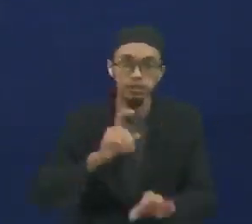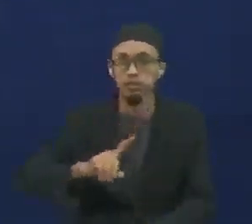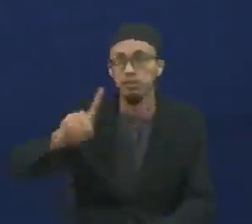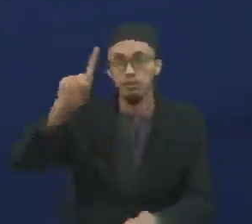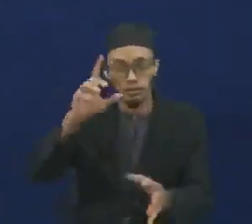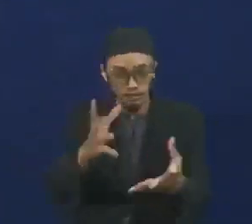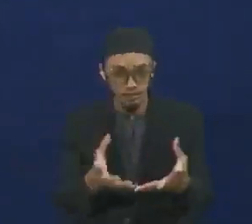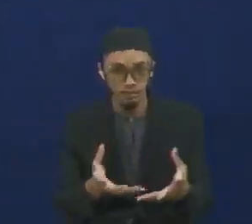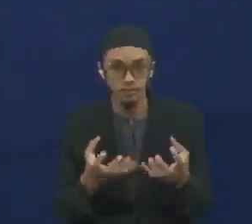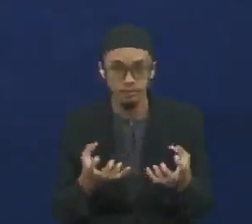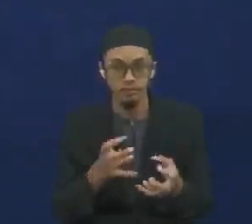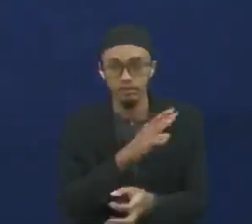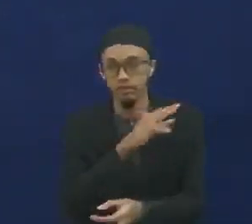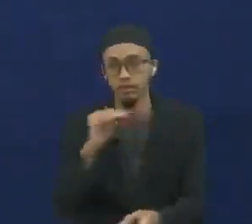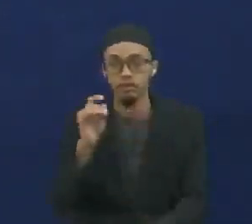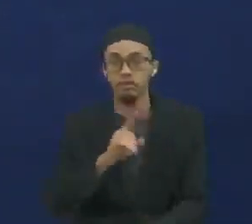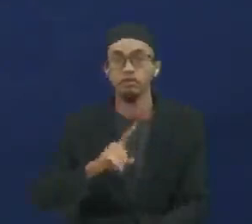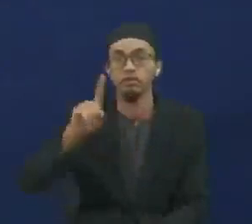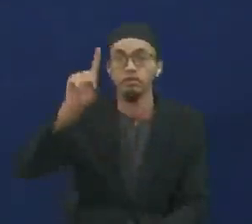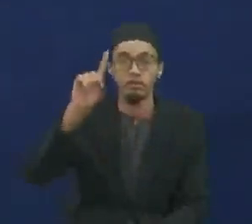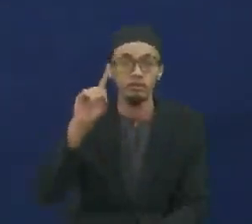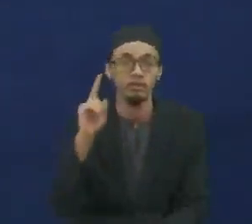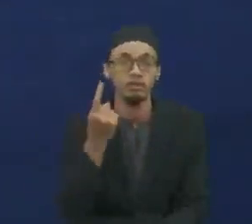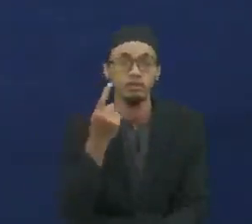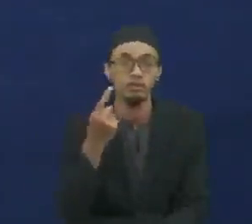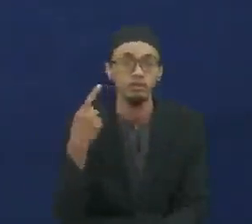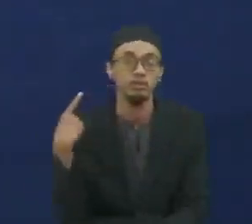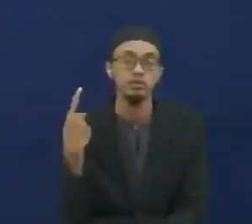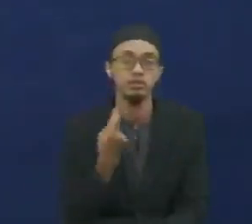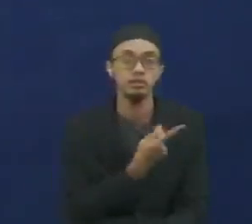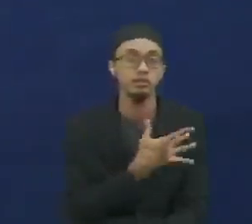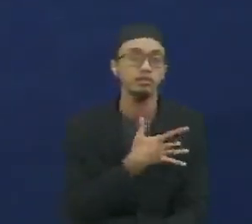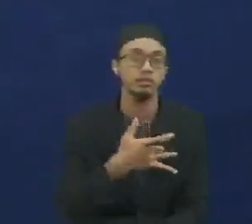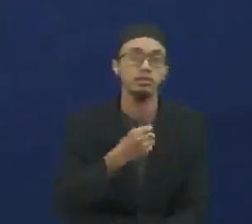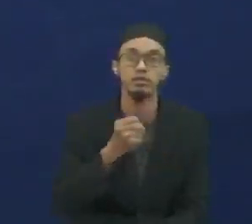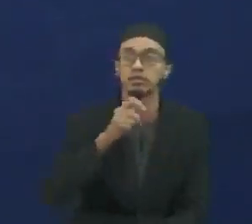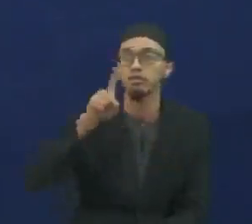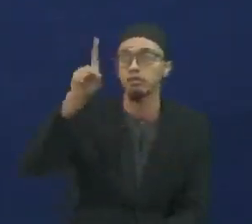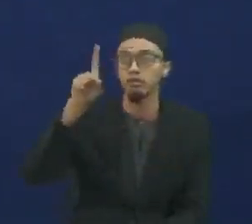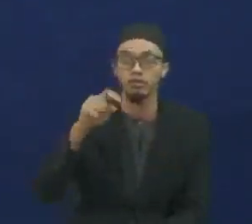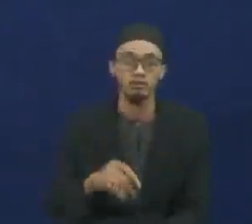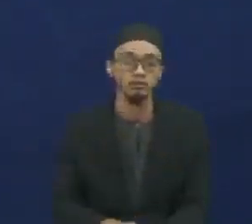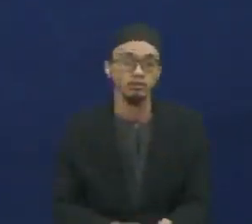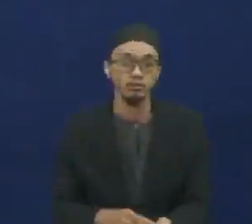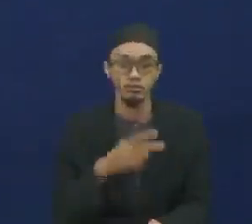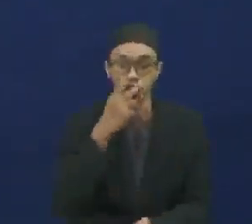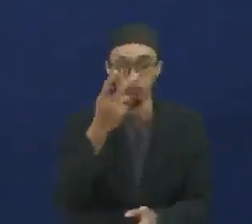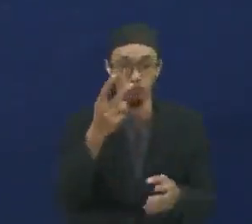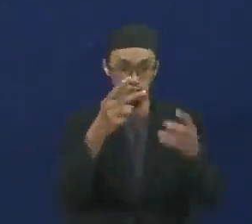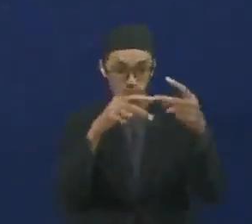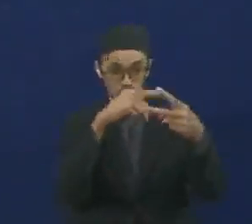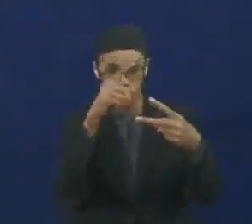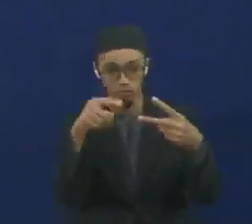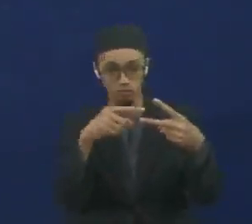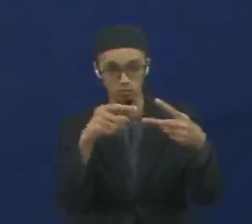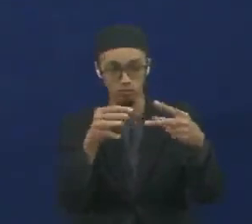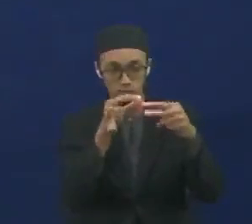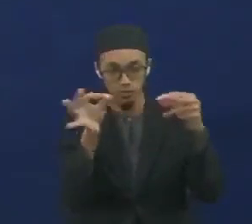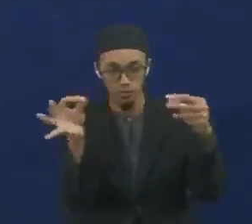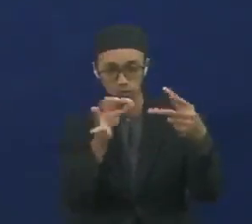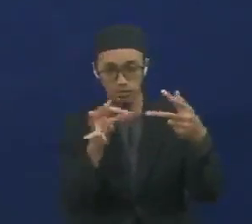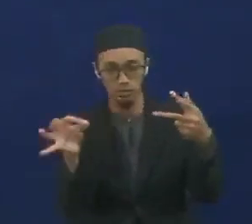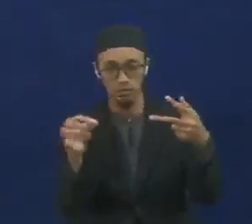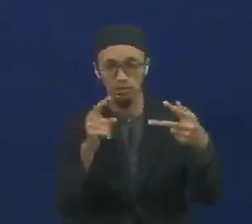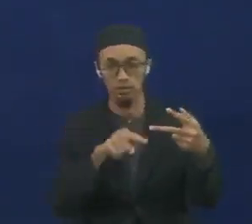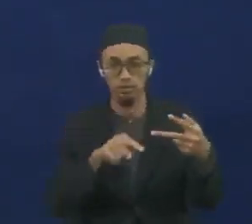kepada Allah lah mereka ini bertawakal. Tengok dalam dua ayat ni, Nabi sebut tawakal, tawakal, tawakal.